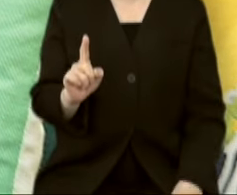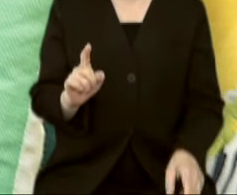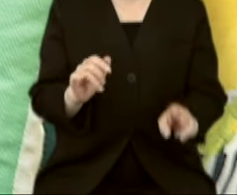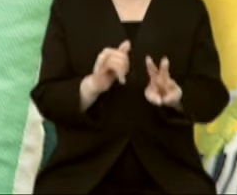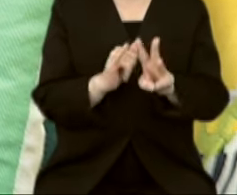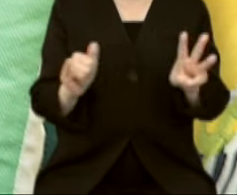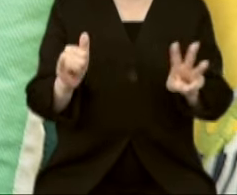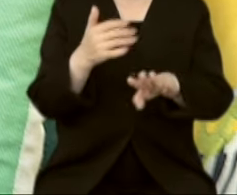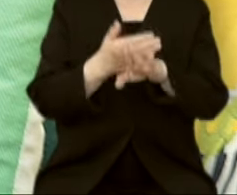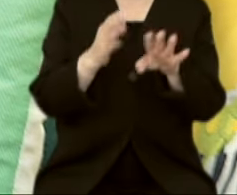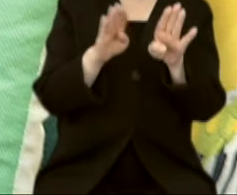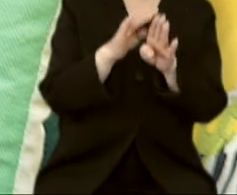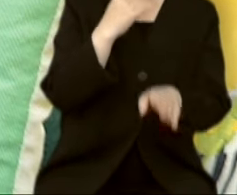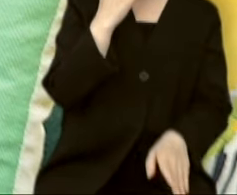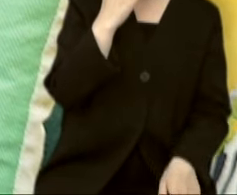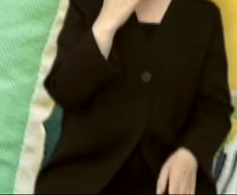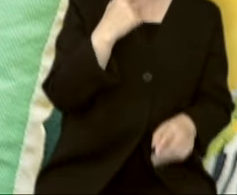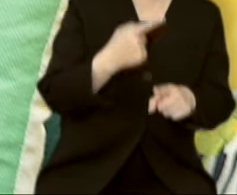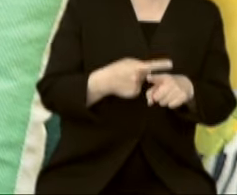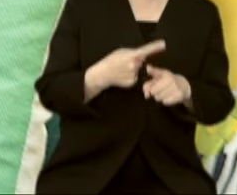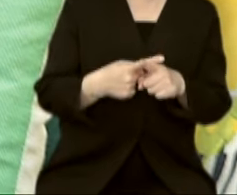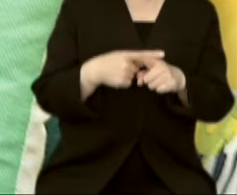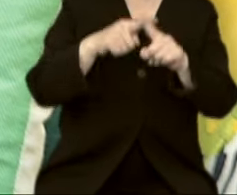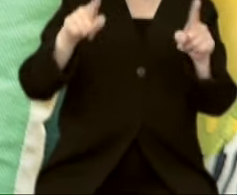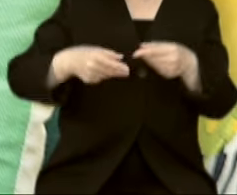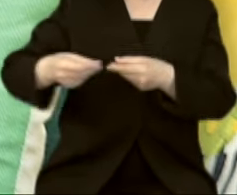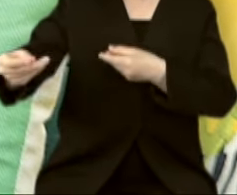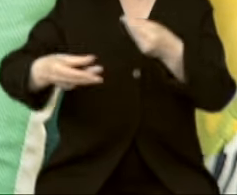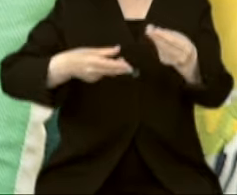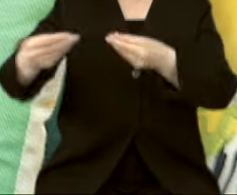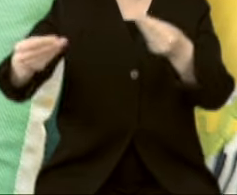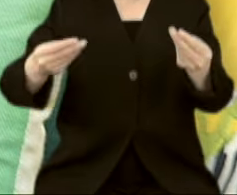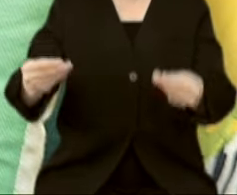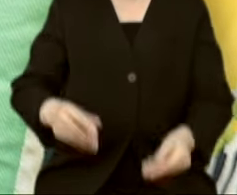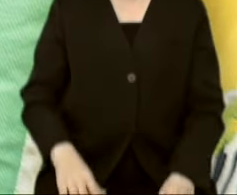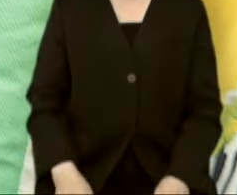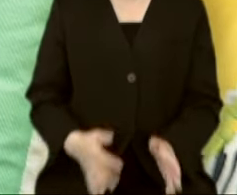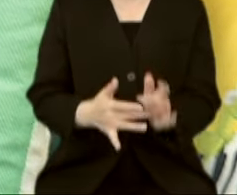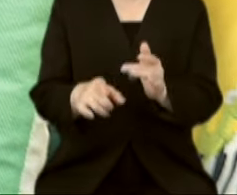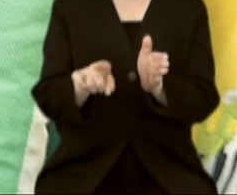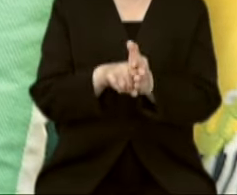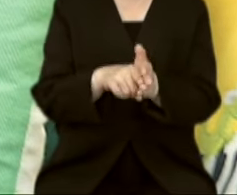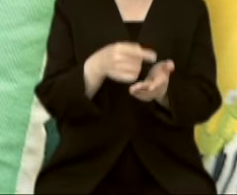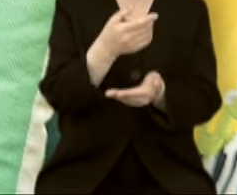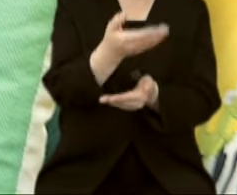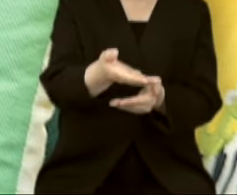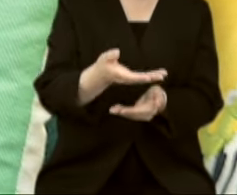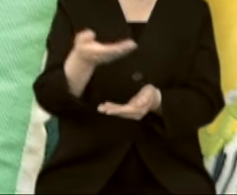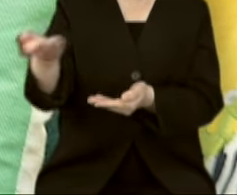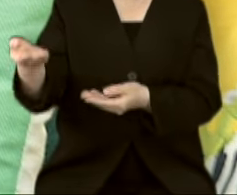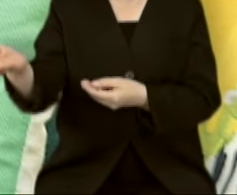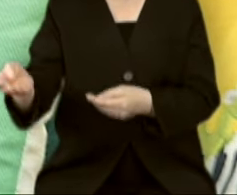명이 다른 게이트에서 기다리고 있다가 이제 전도지를 주면서 저는 아 예수 믿으세요 하면서 이렇게 전도지를 주는데